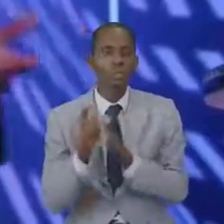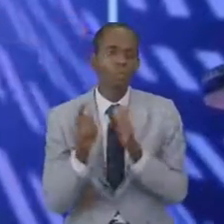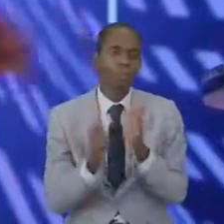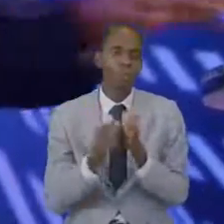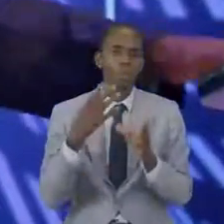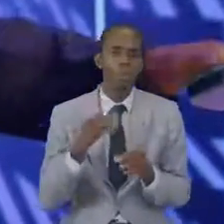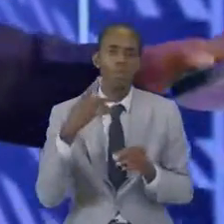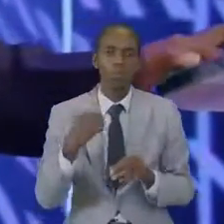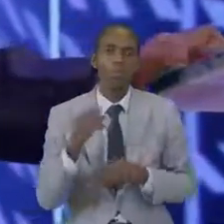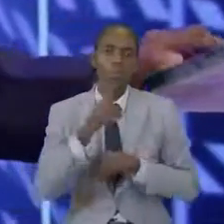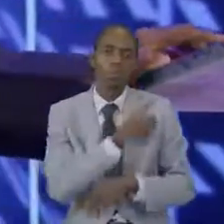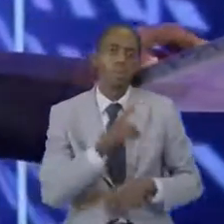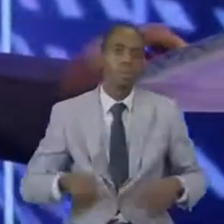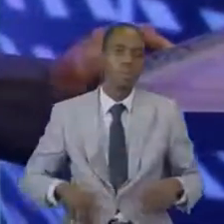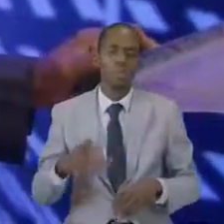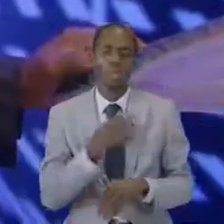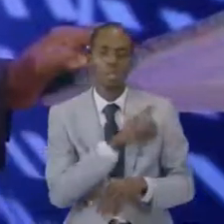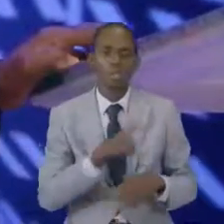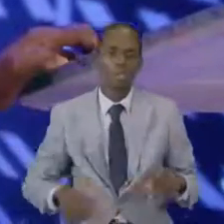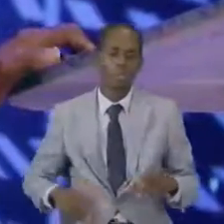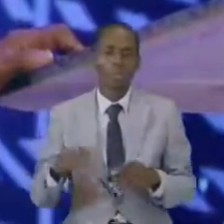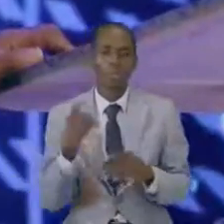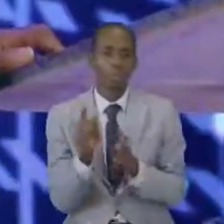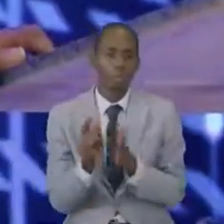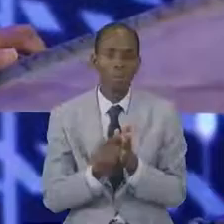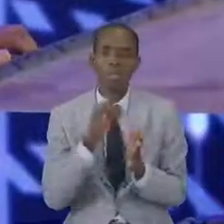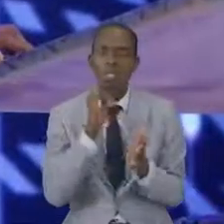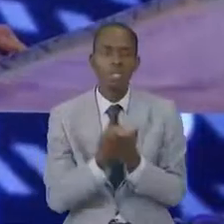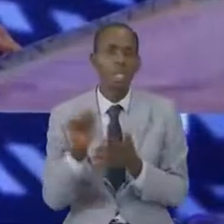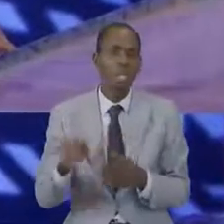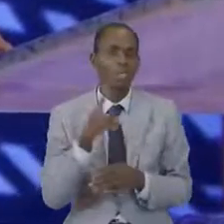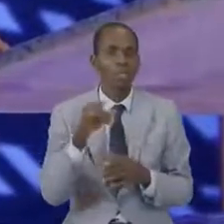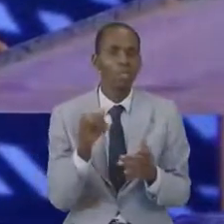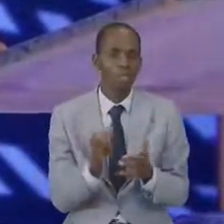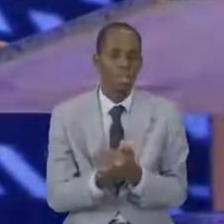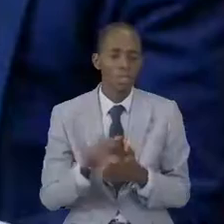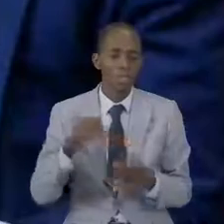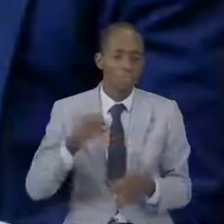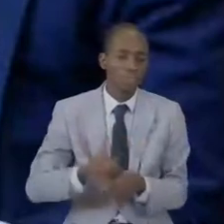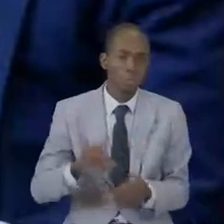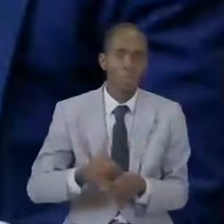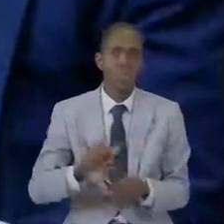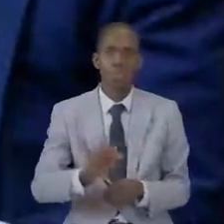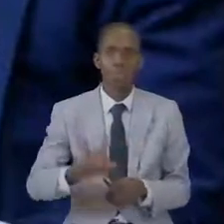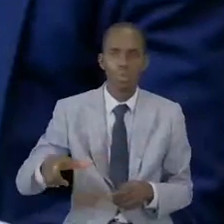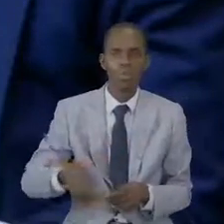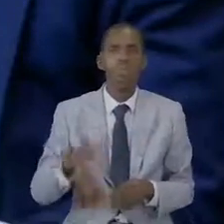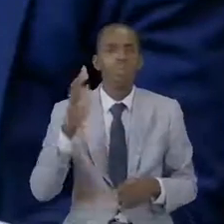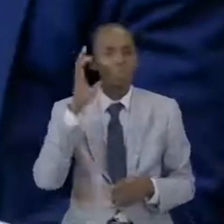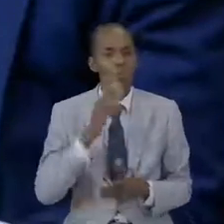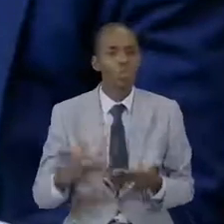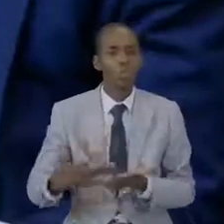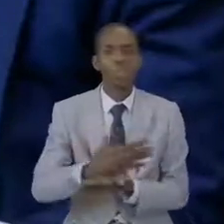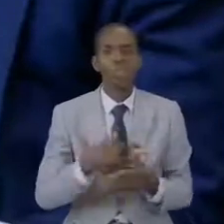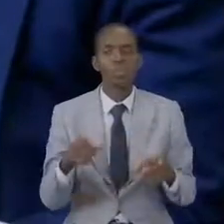Seigneur et la loi de Dieu est celle qui dit ce que nous sommes ce qu'il moissonnera et